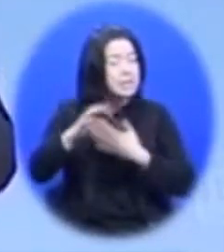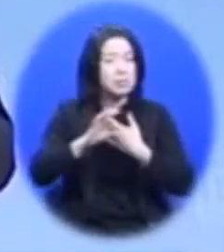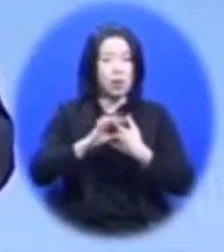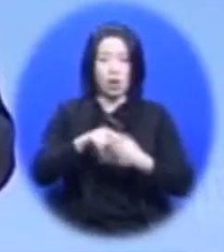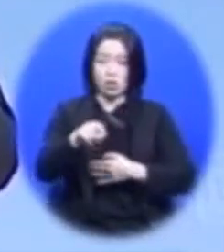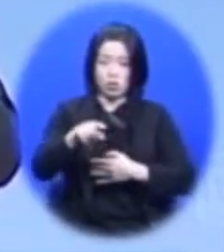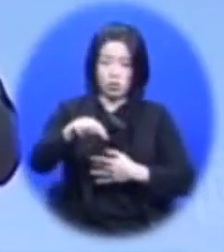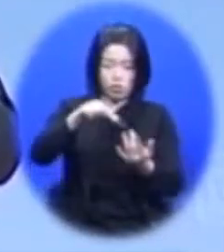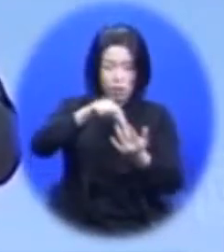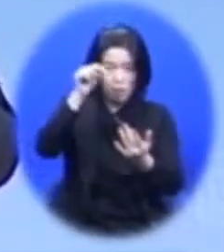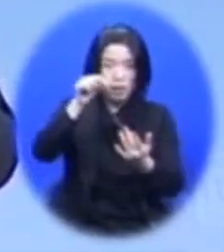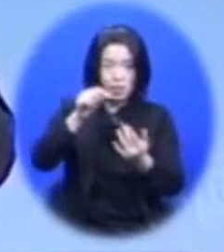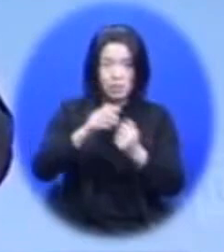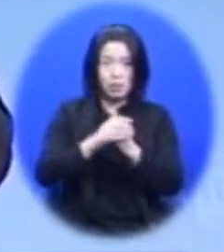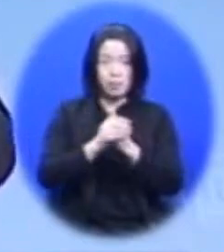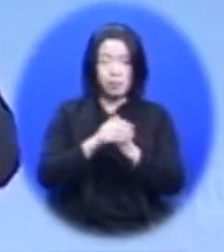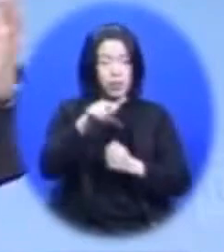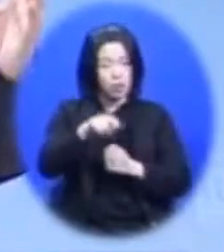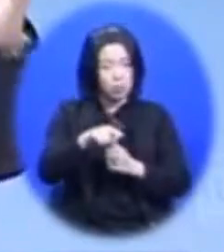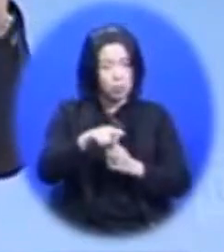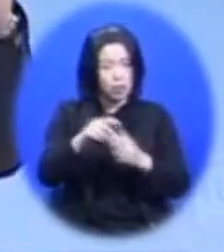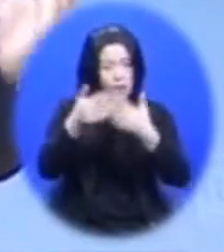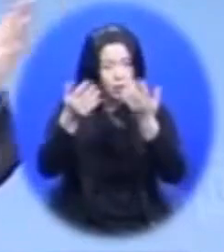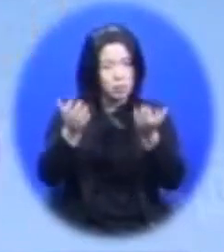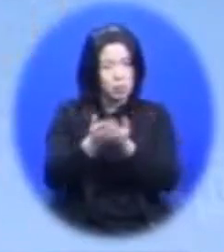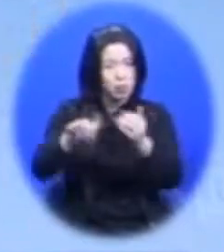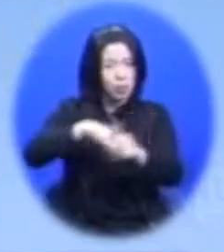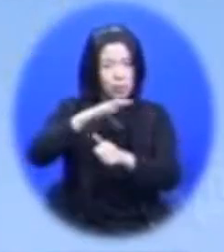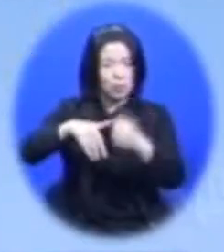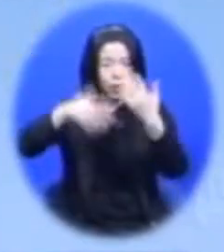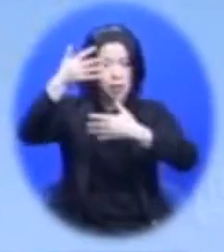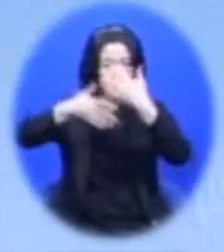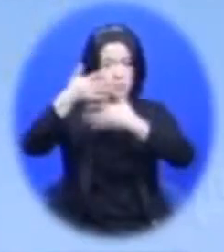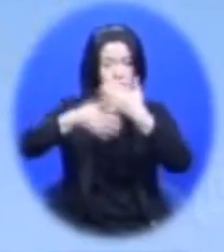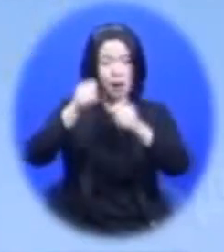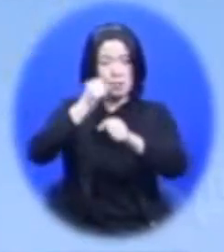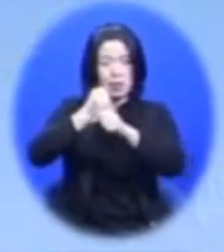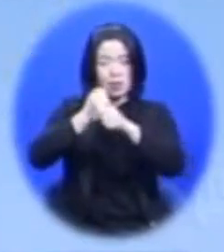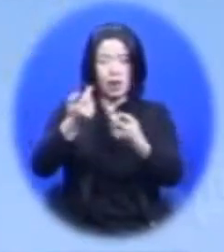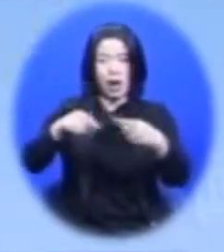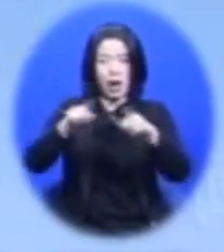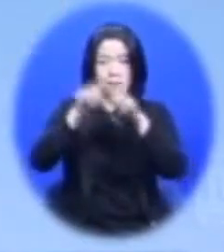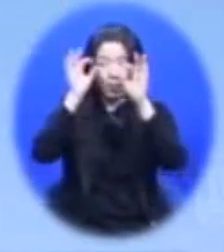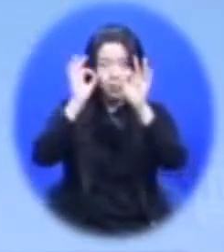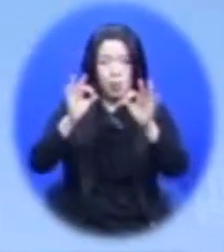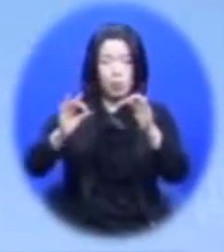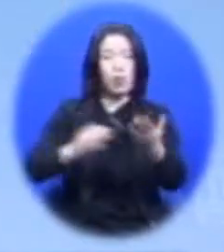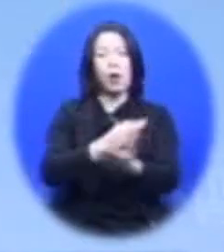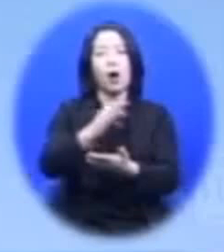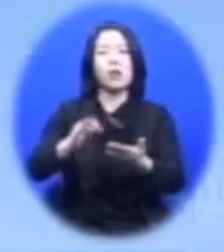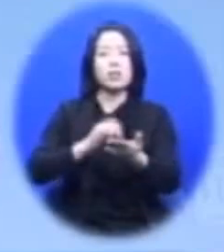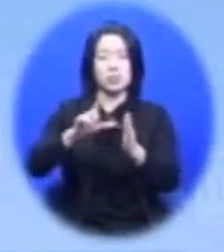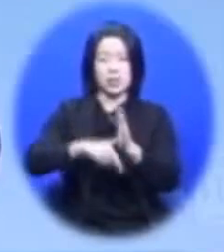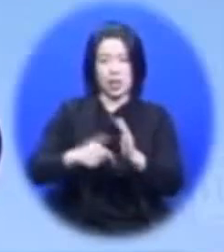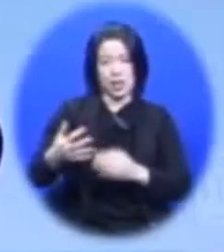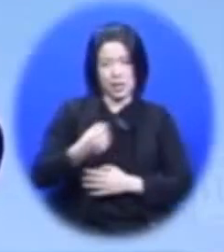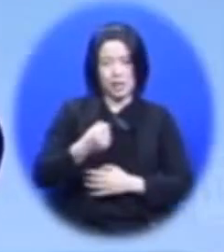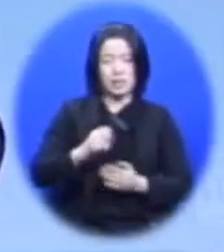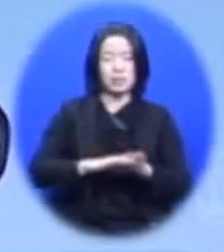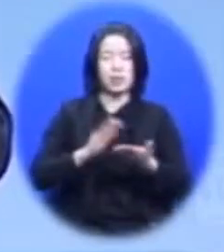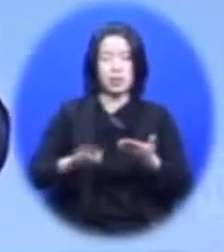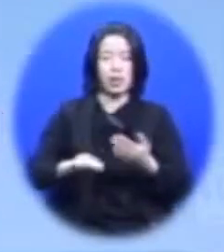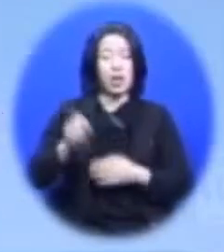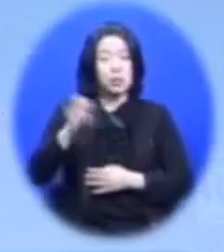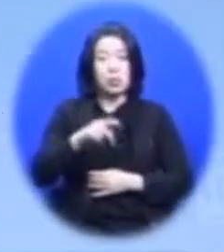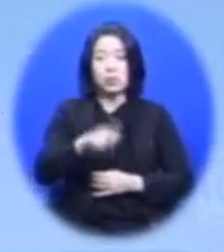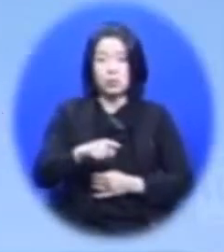분을 택하여 그분의 형편에 대해서 간단하게 영상으로 우리가 같이 보고 그리고 헌금하는 시간을 갖습니다. 또